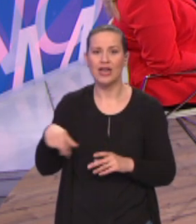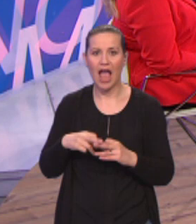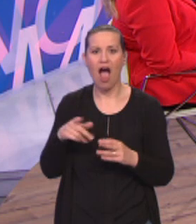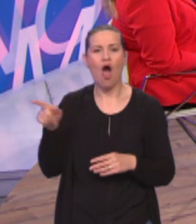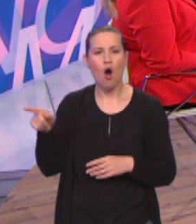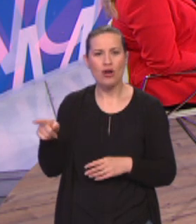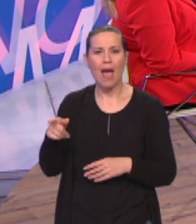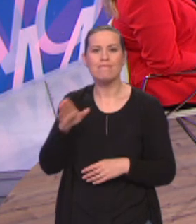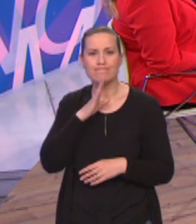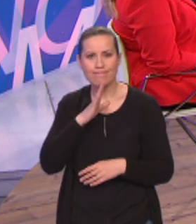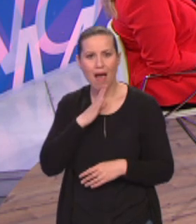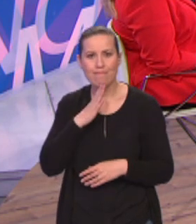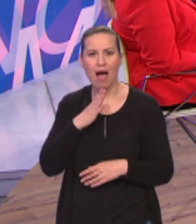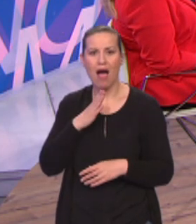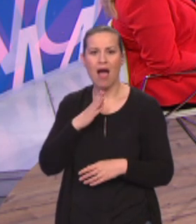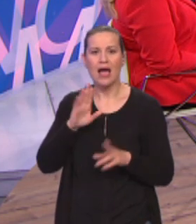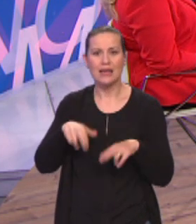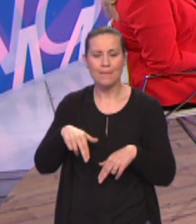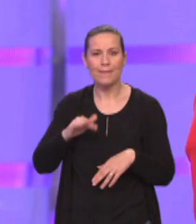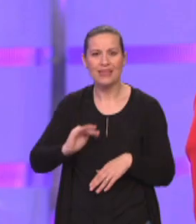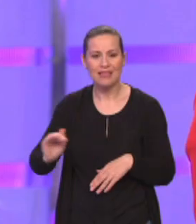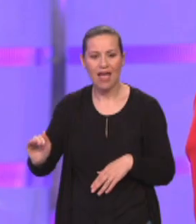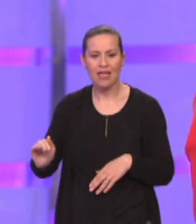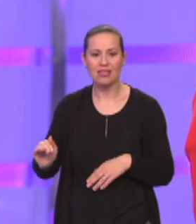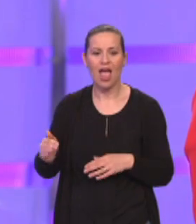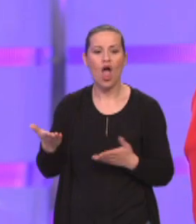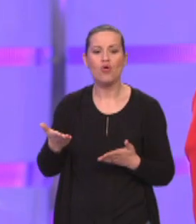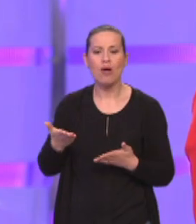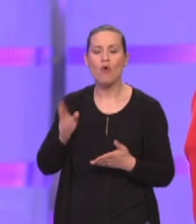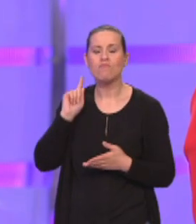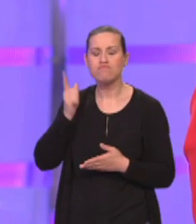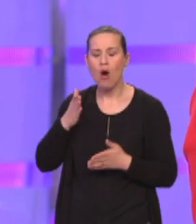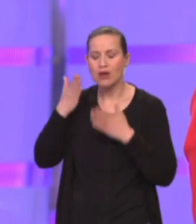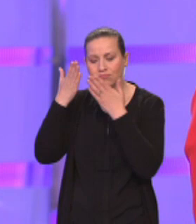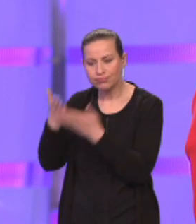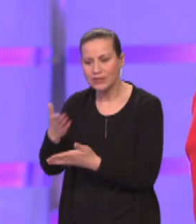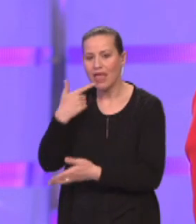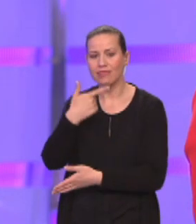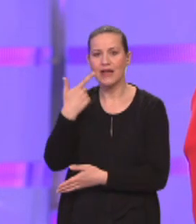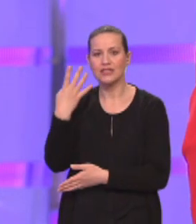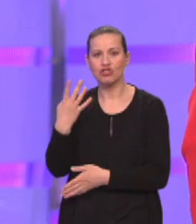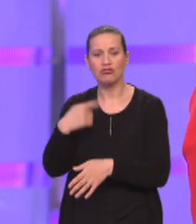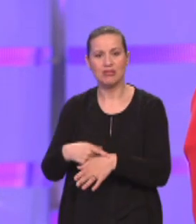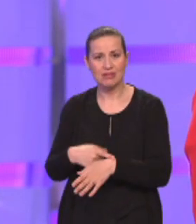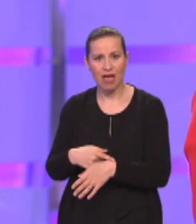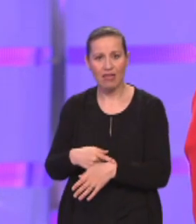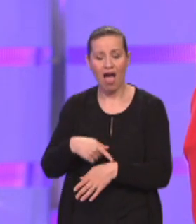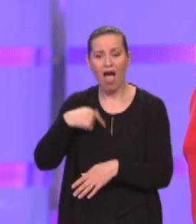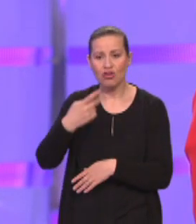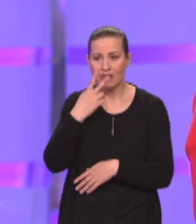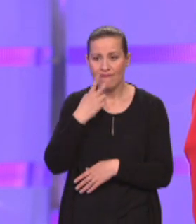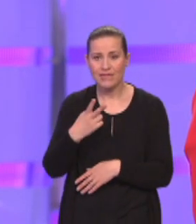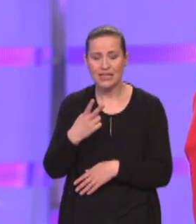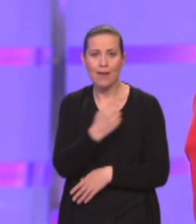je sama pogođena već tim da ima svoje dijete, kojemu se mora posvetiti 24 sata. I kad ja onda vidim